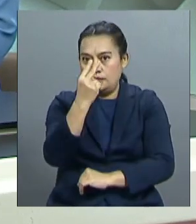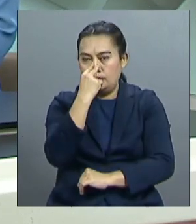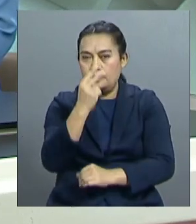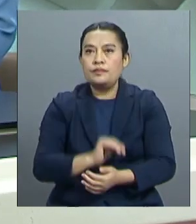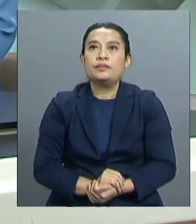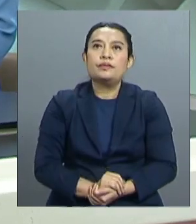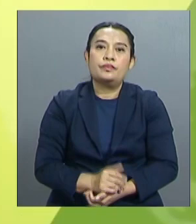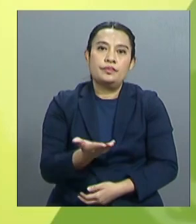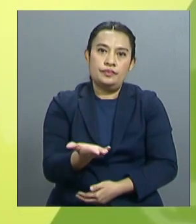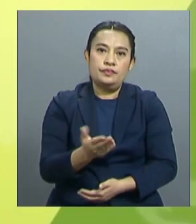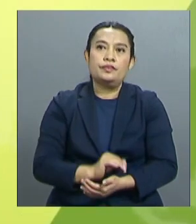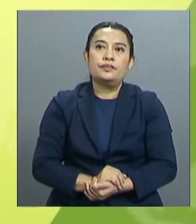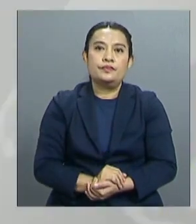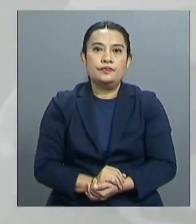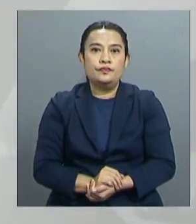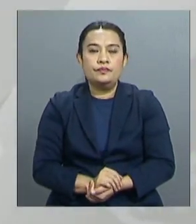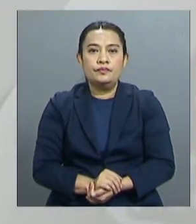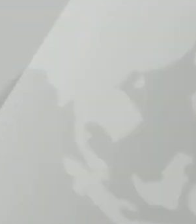ายงานนะครับ